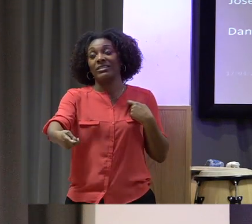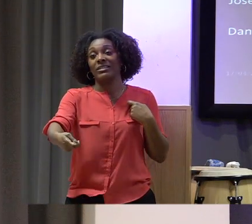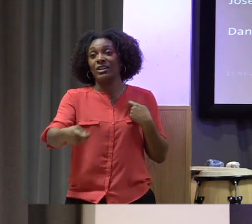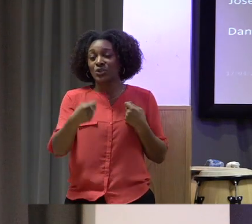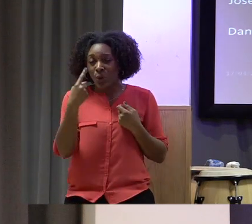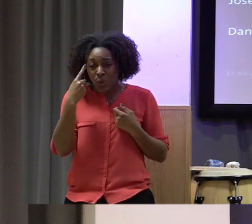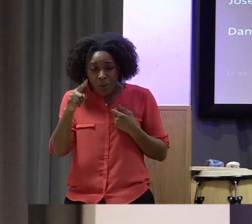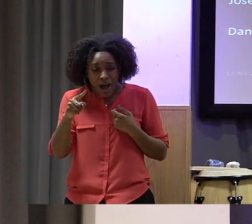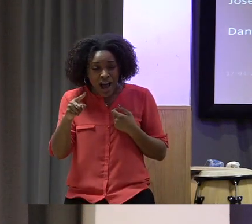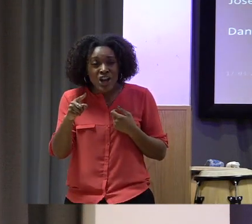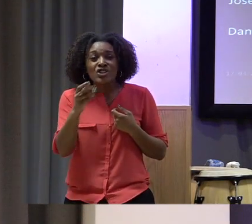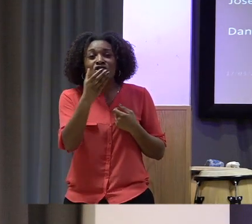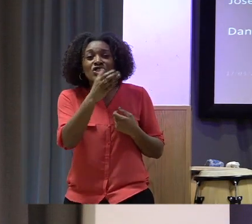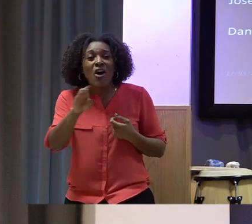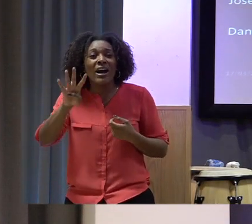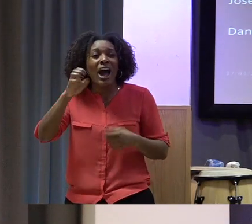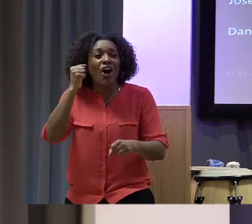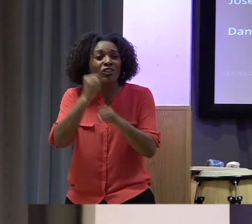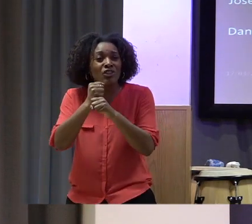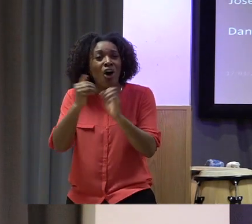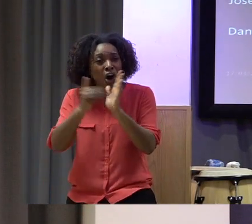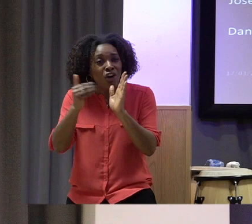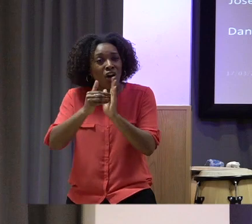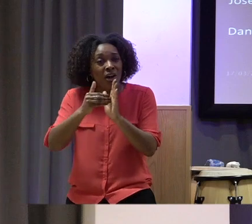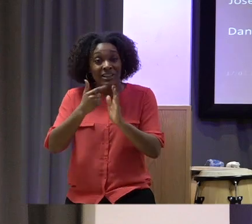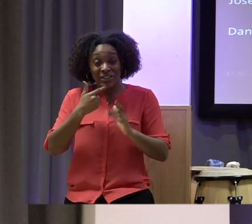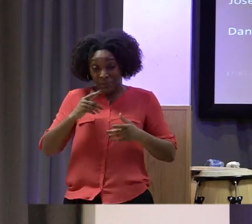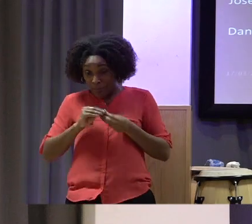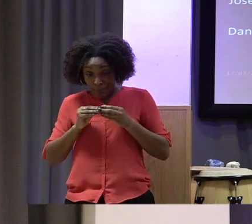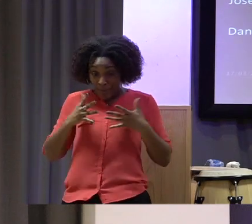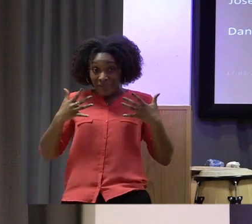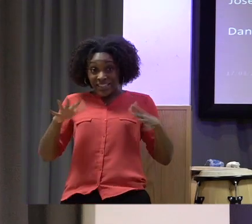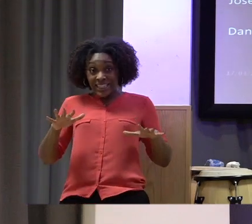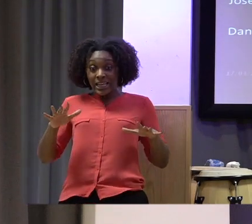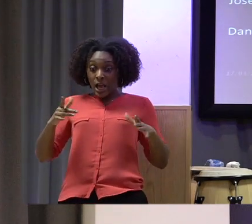je crois, 140 ans. Après cela, 140 ans.